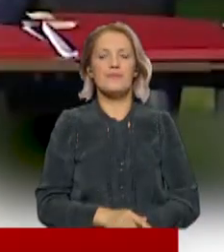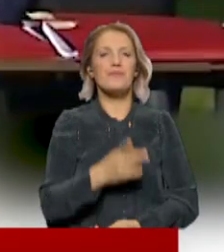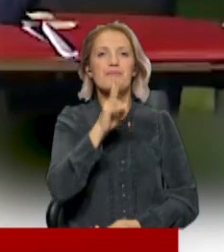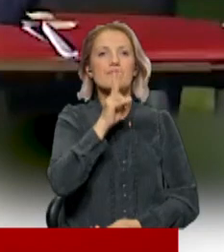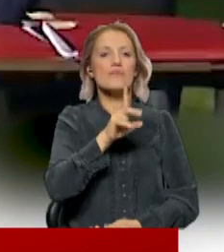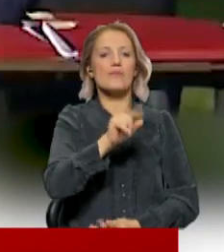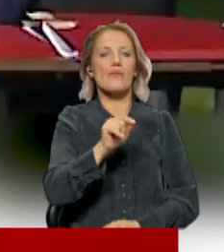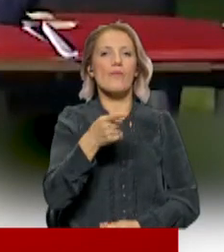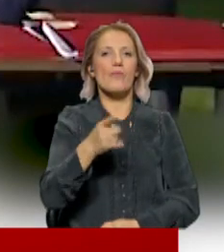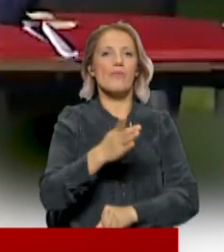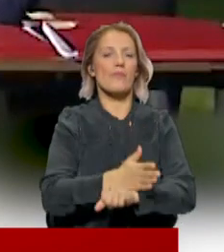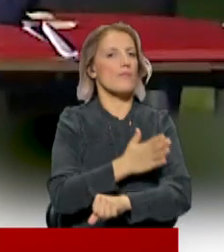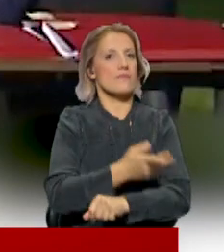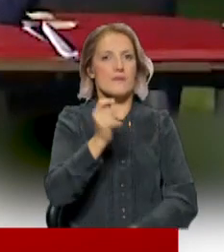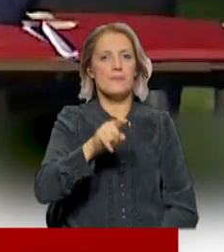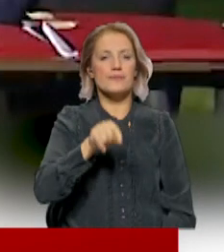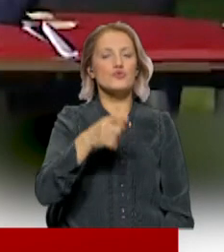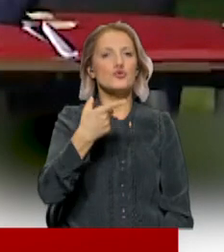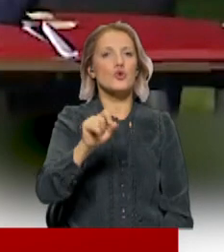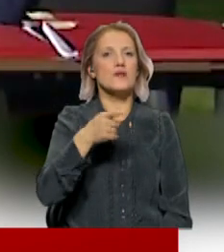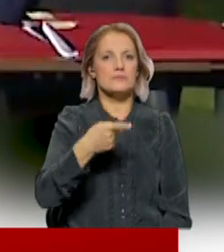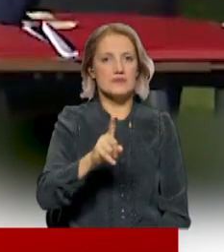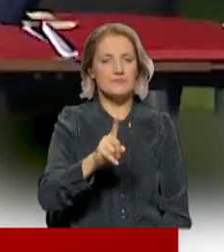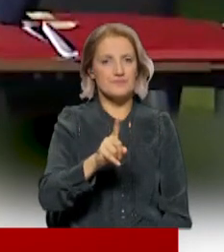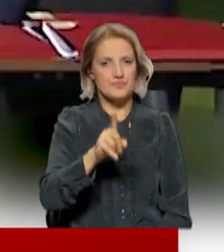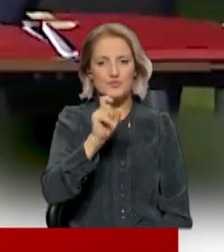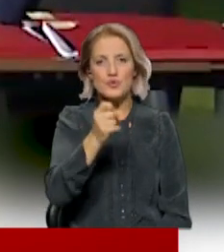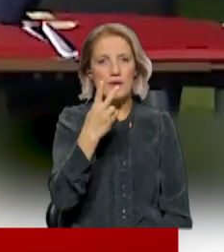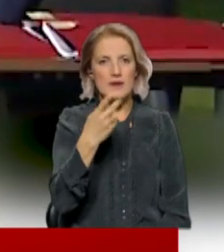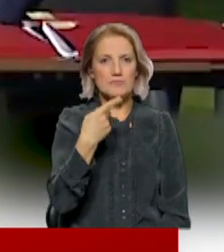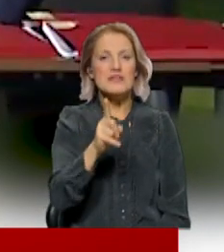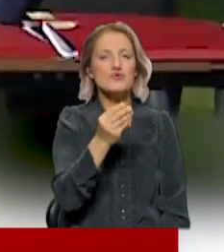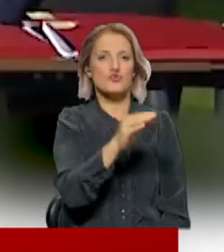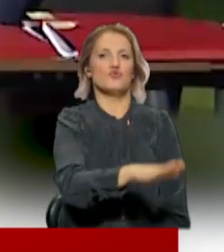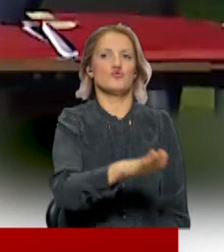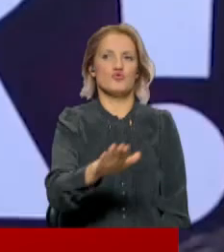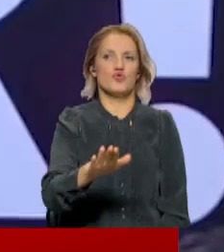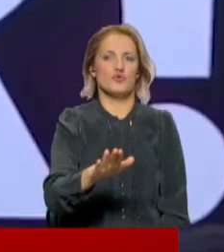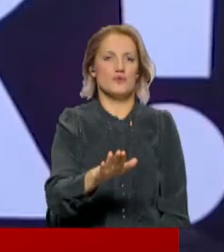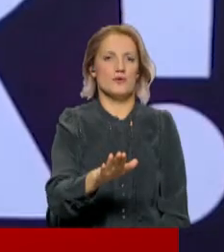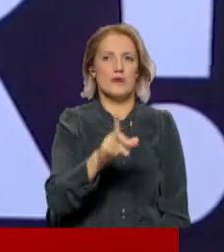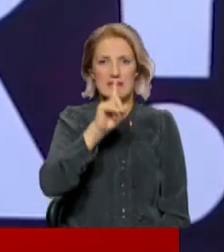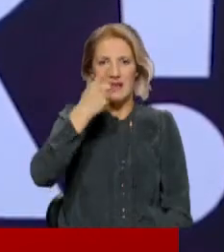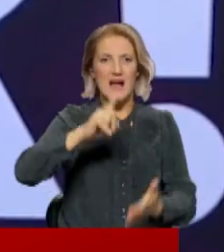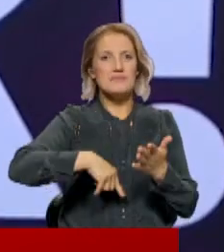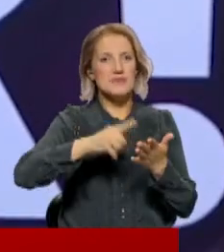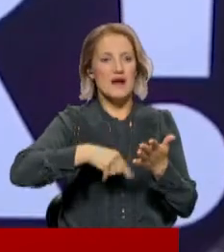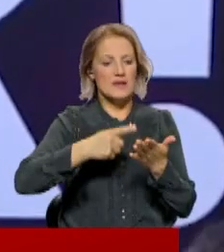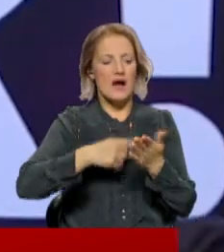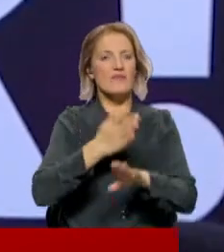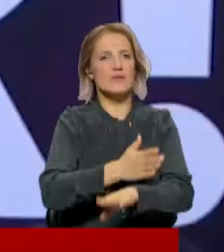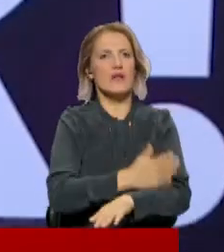211 bin vatandaş yaptık. Bunun 91 bini, 92 bini çocuk. Reşit değil yani. Tek imzayla vatandaşlık